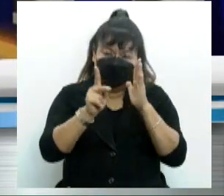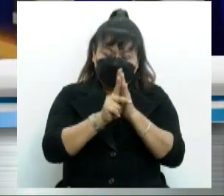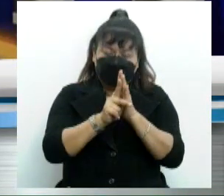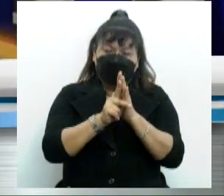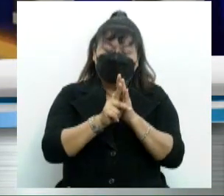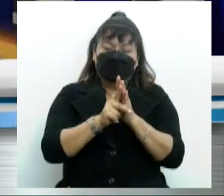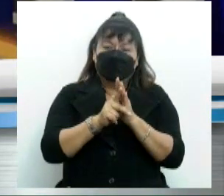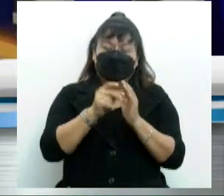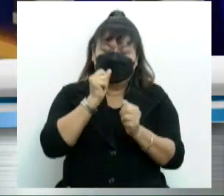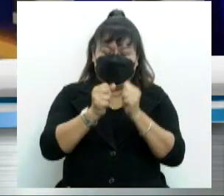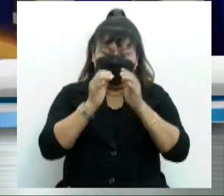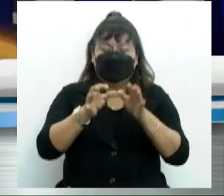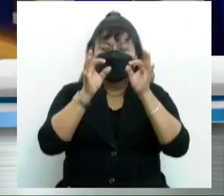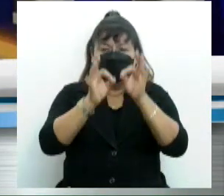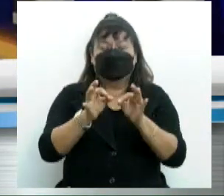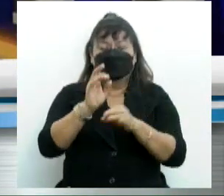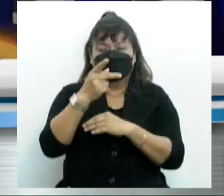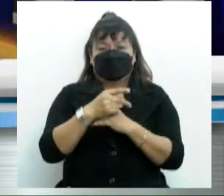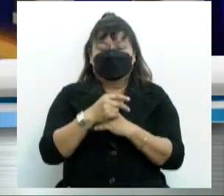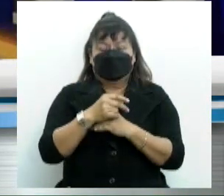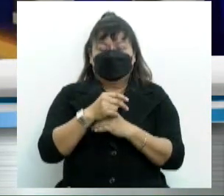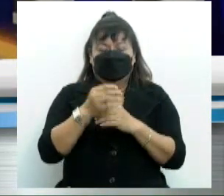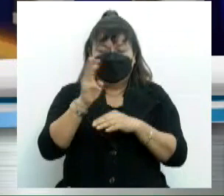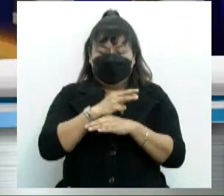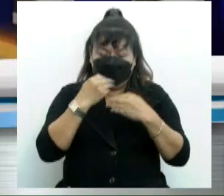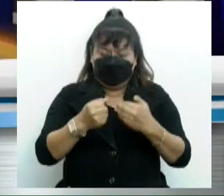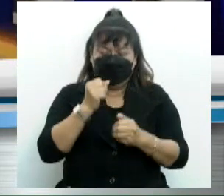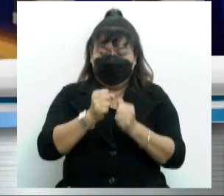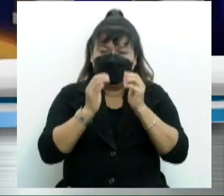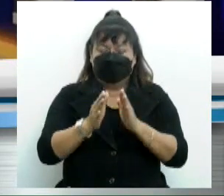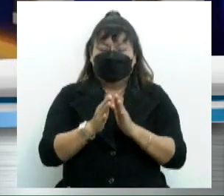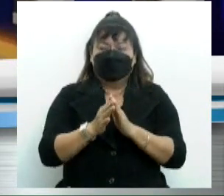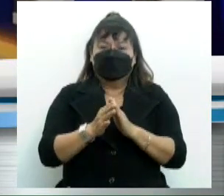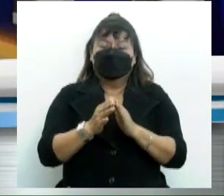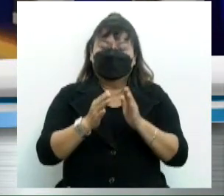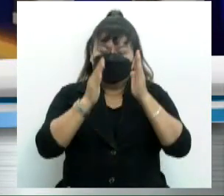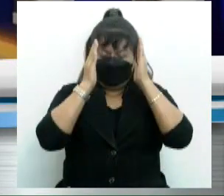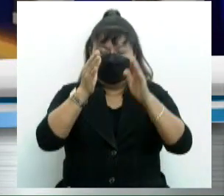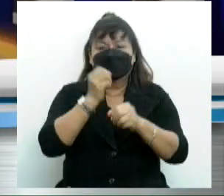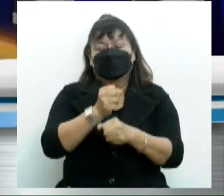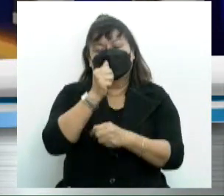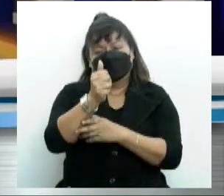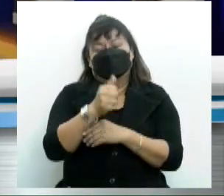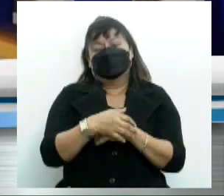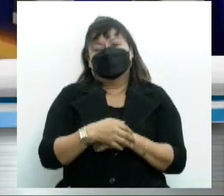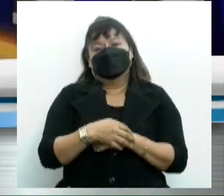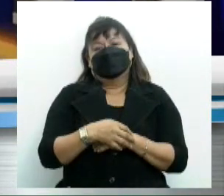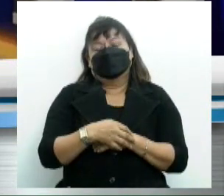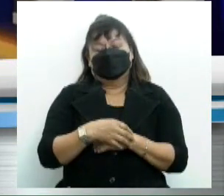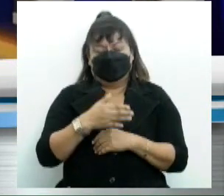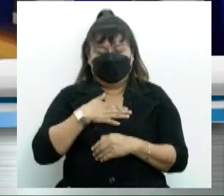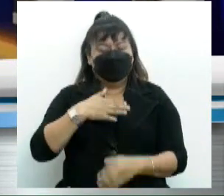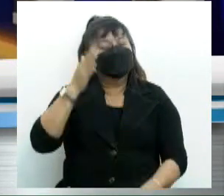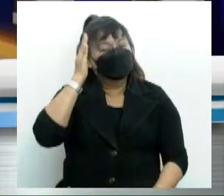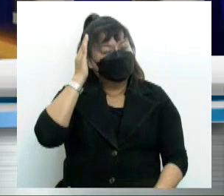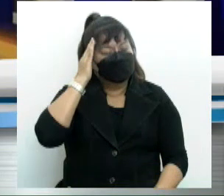วันนี้ผมถือว่าทุกคนให้ความร่วมมือและมุ่งมั่นทำอย่างดีและอยากให้ทำอย่างนี้ต่อไปผมเชื่อ